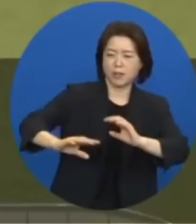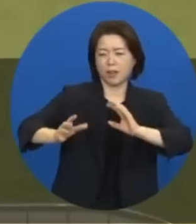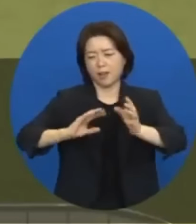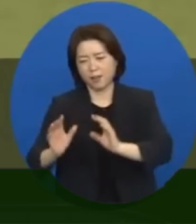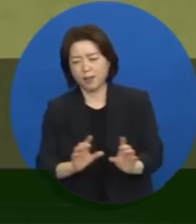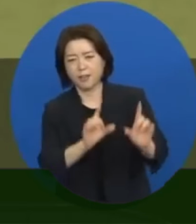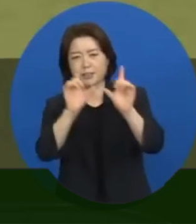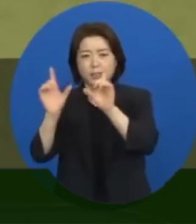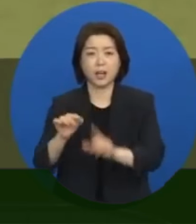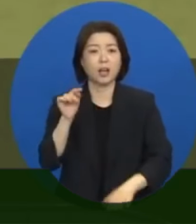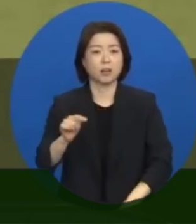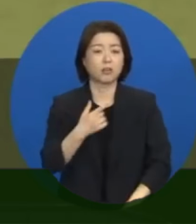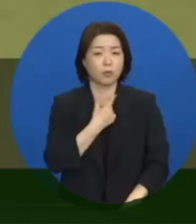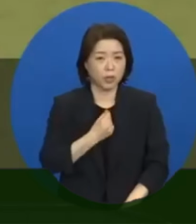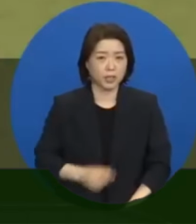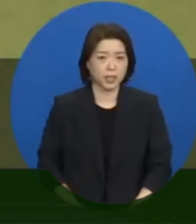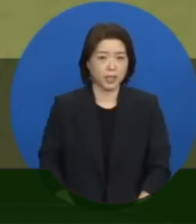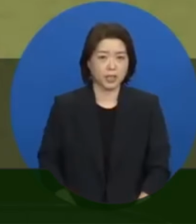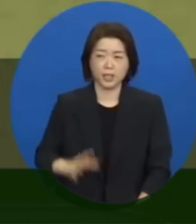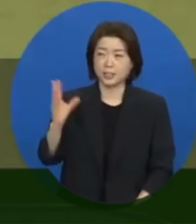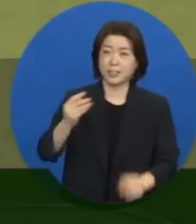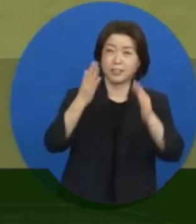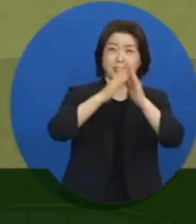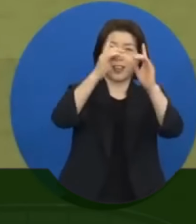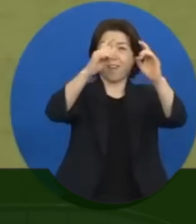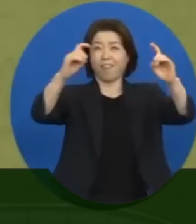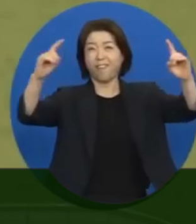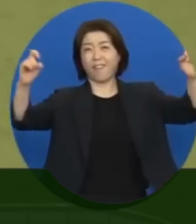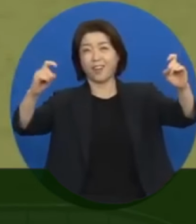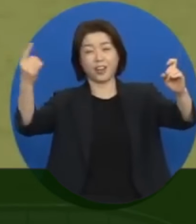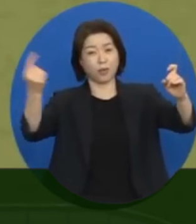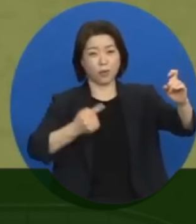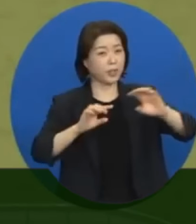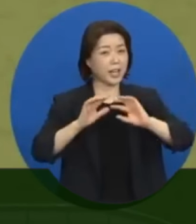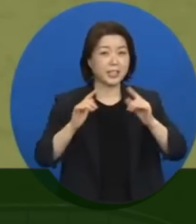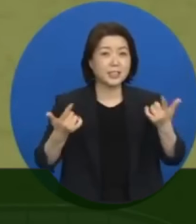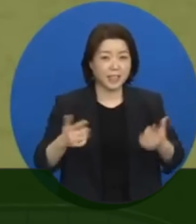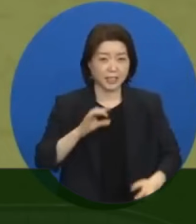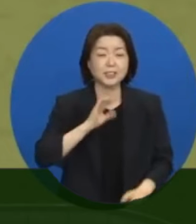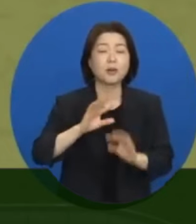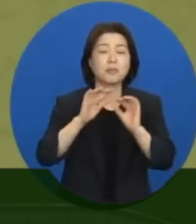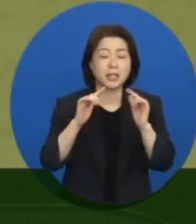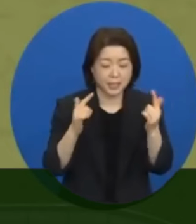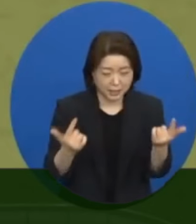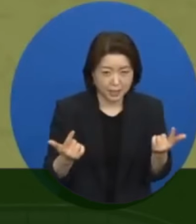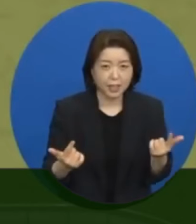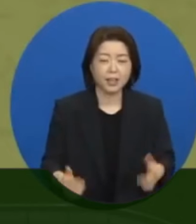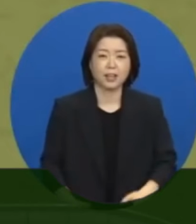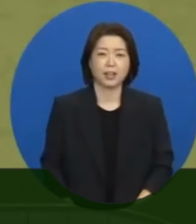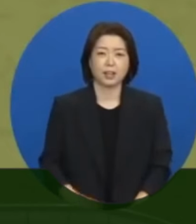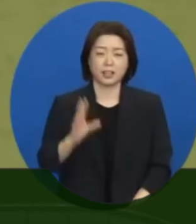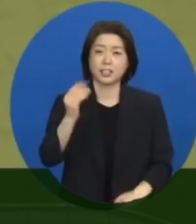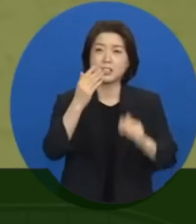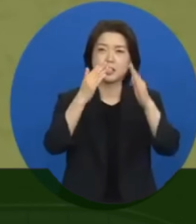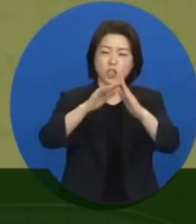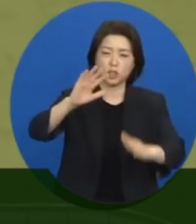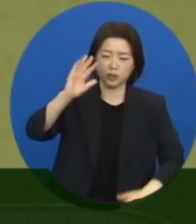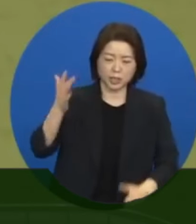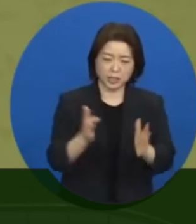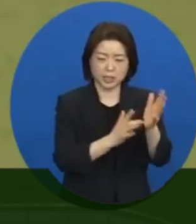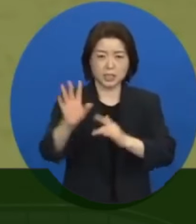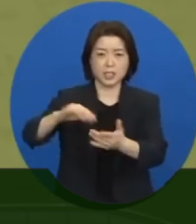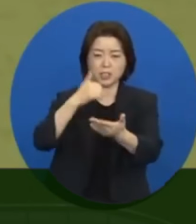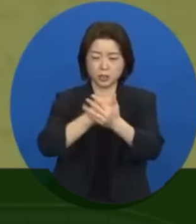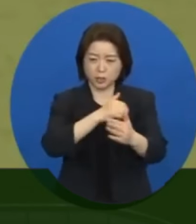것입니다 성전이라는 것이 꼭 이게 건물로 되어진 예배당이 온다는 것이 아니라 그것만이 아니라 성전 되신 예수